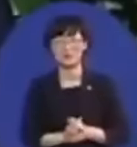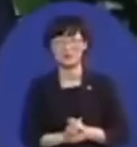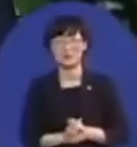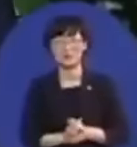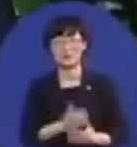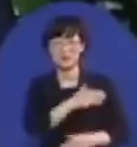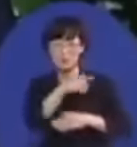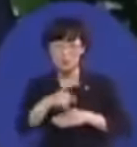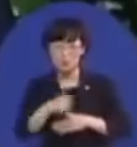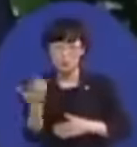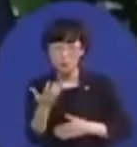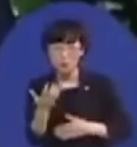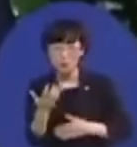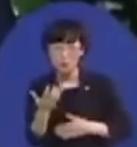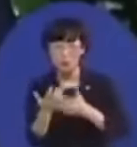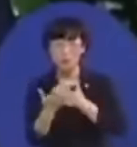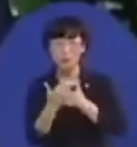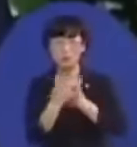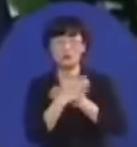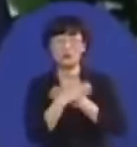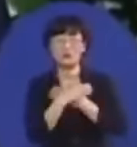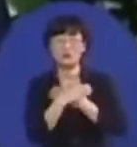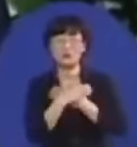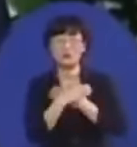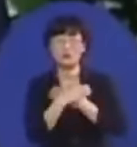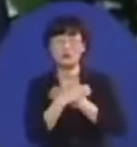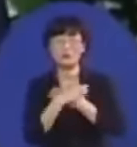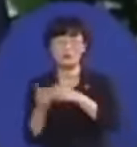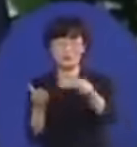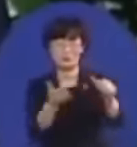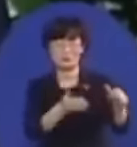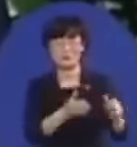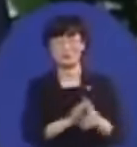몸이 아프시면 아픈 데서 앉으십시오.